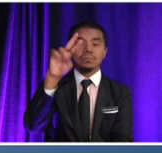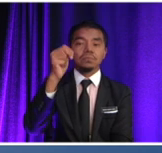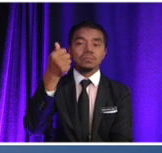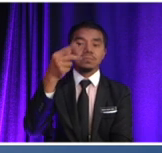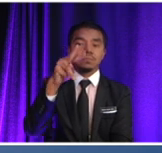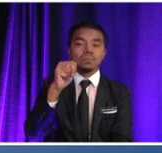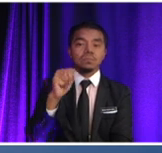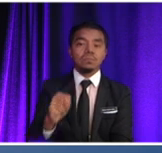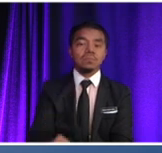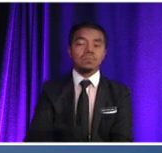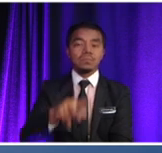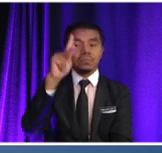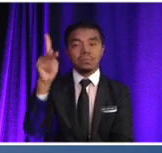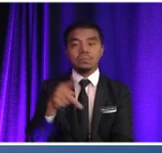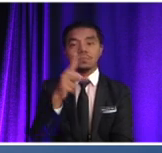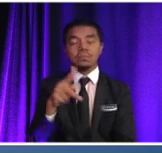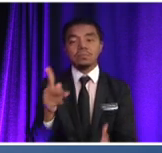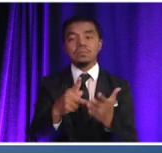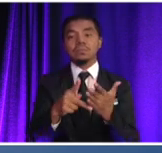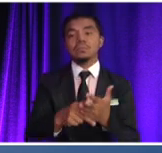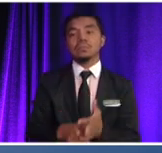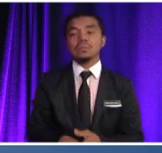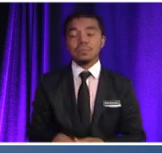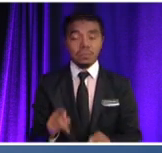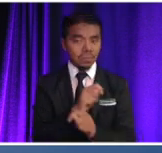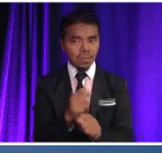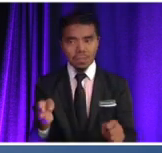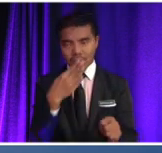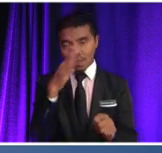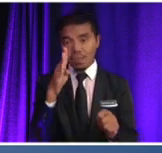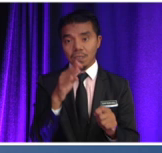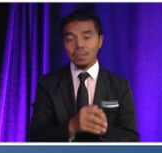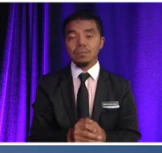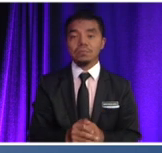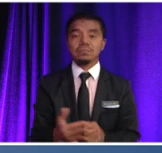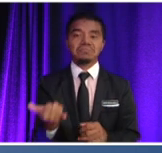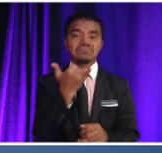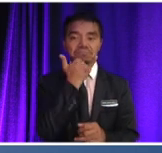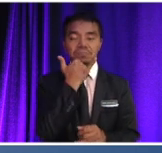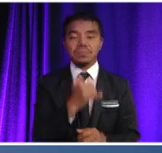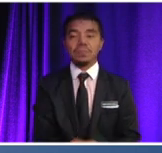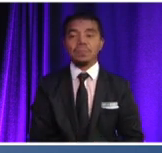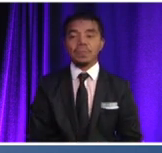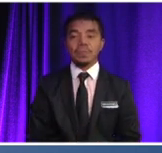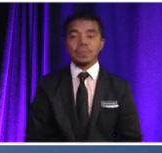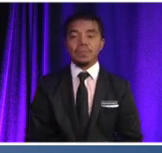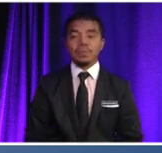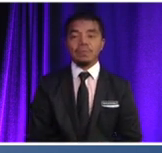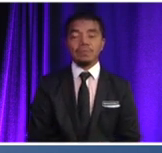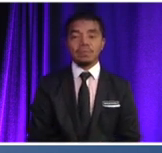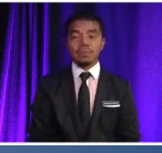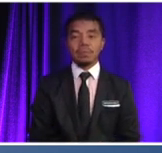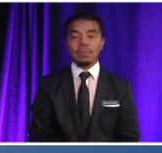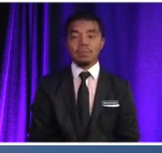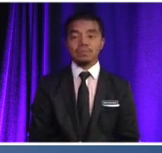quality yang tidak memberi kepuasan kepada pengguna salah Oke jadi di sini dia